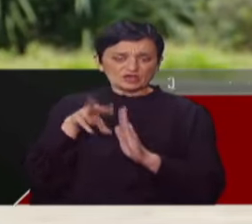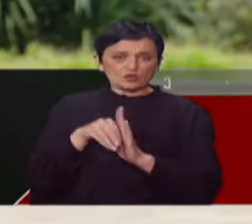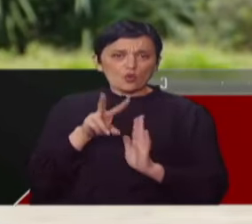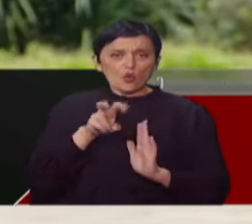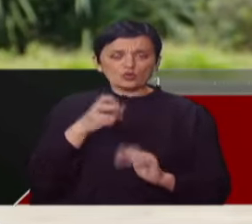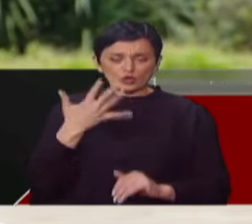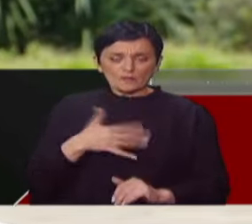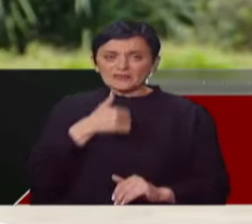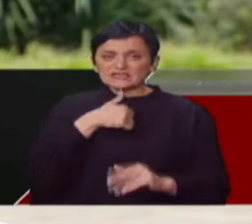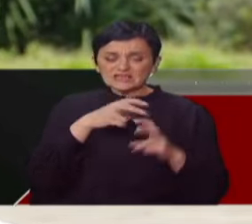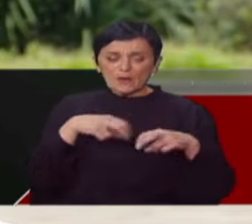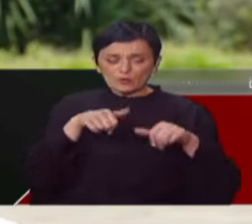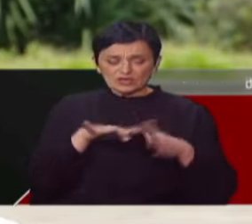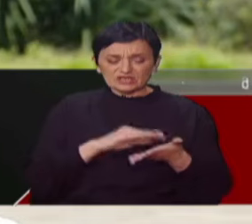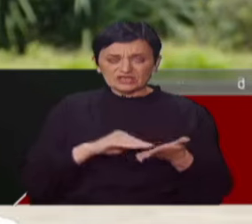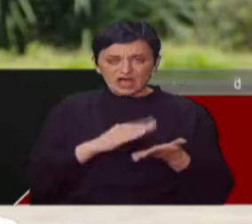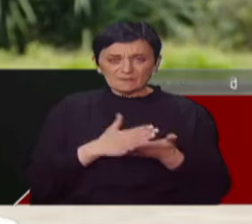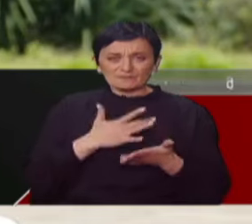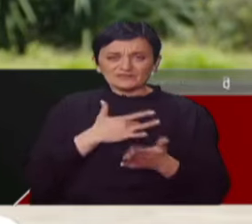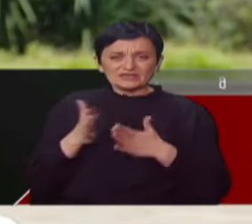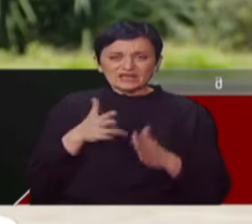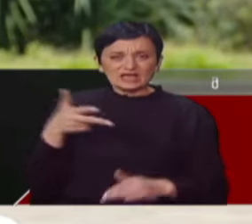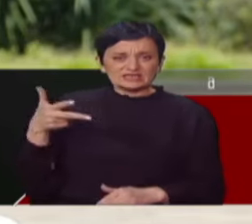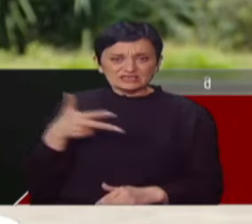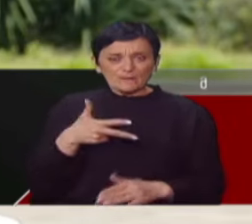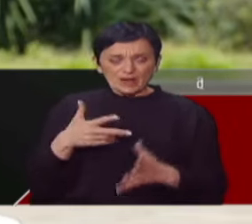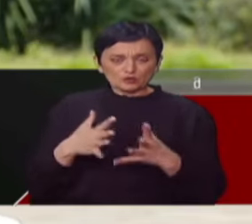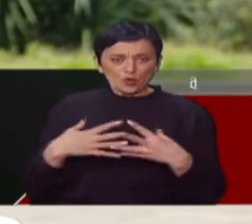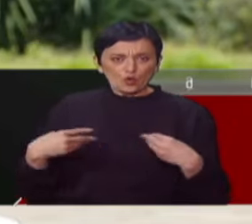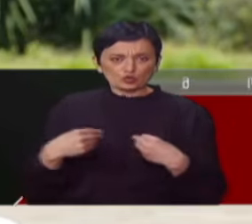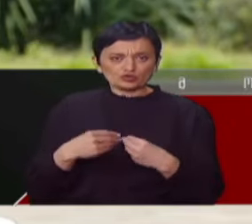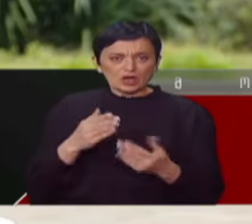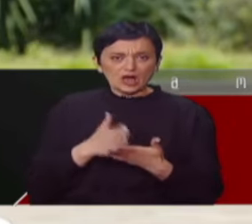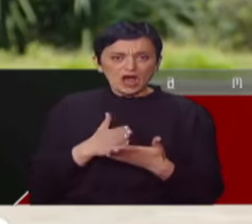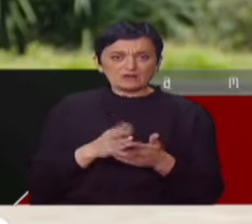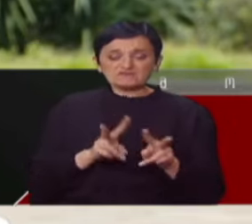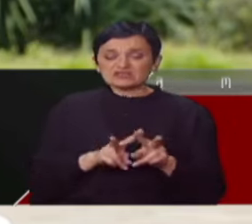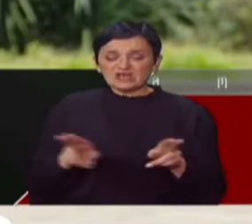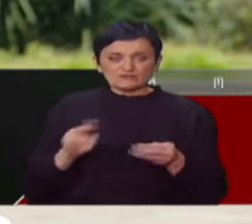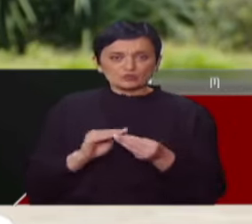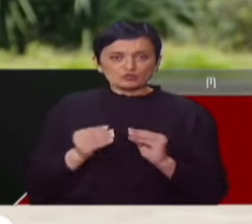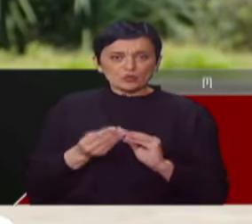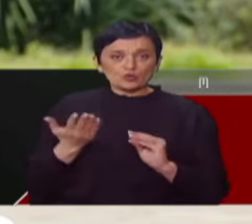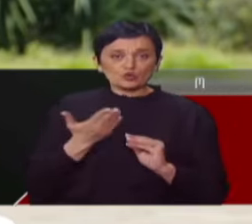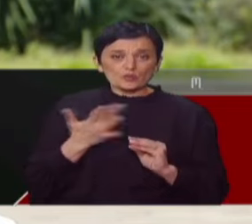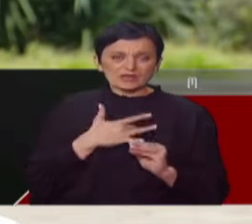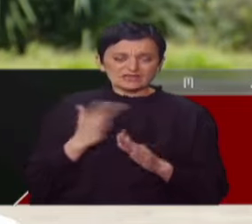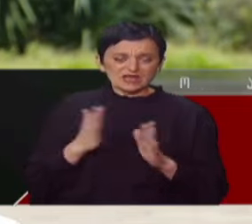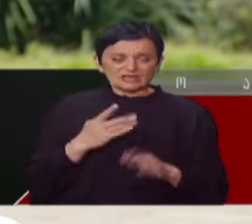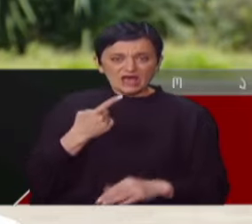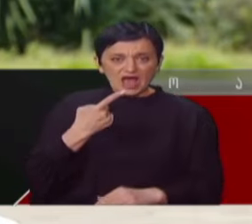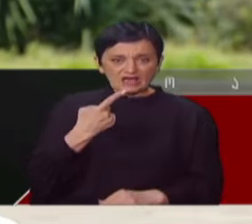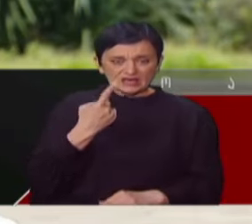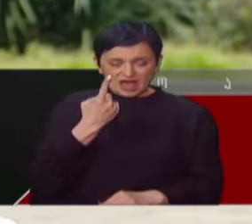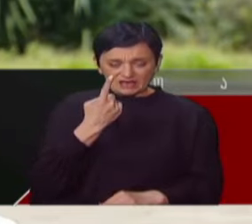Cu axul sa expertul da scune bida, da axlovit samiatas, ojax, axul scausit tipis. Gamuțoar, romul taganat, da axlovit efti